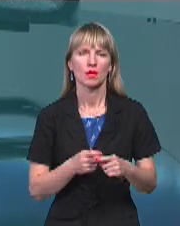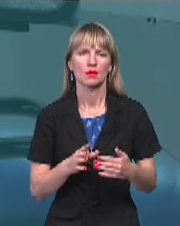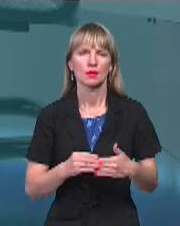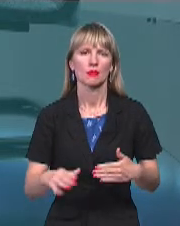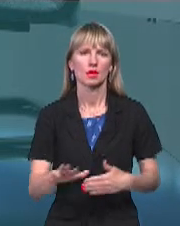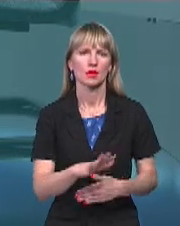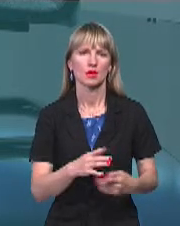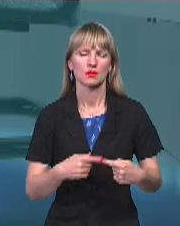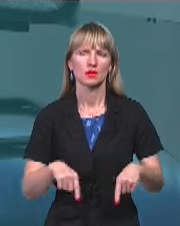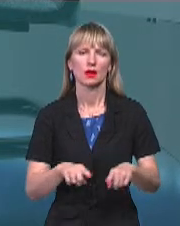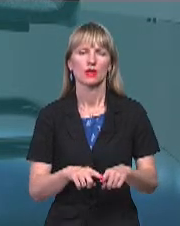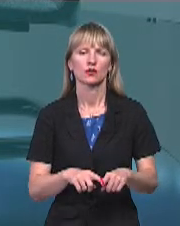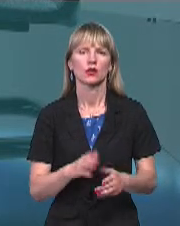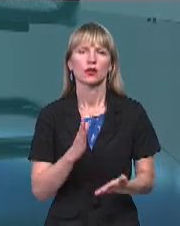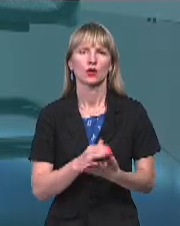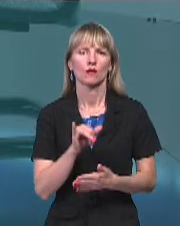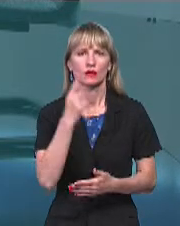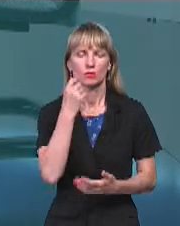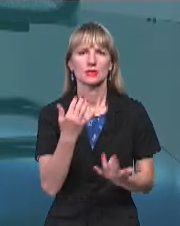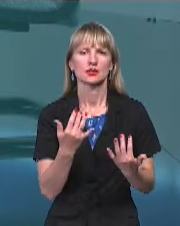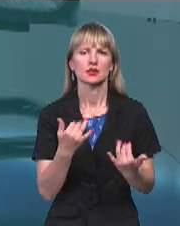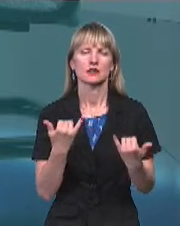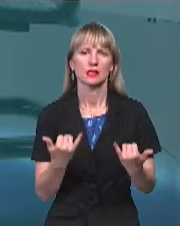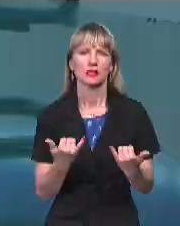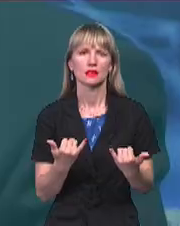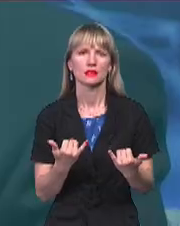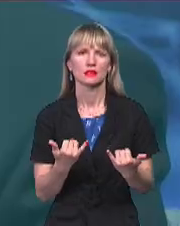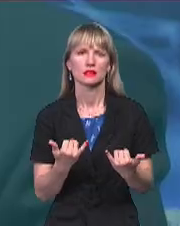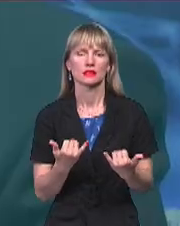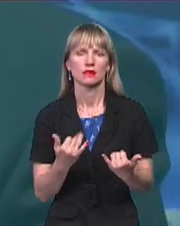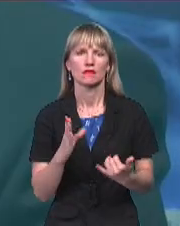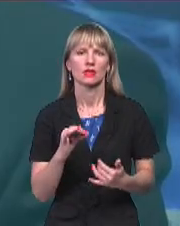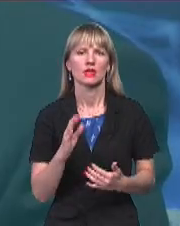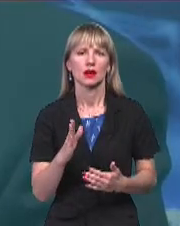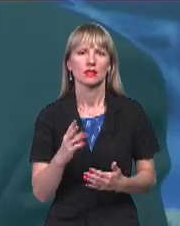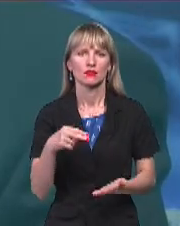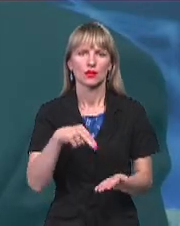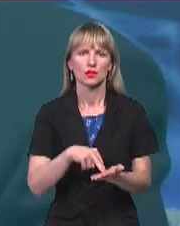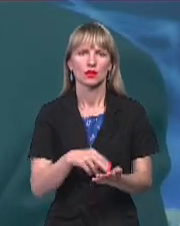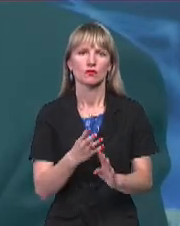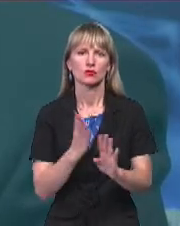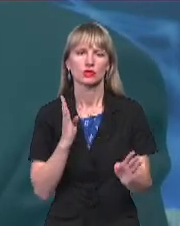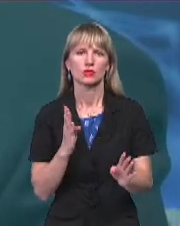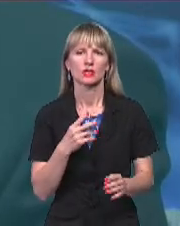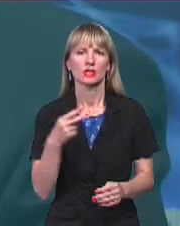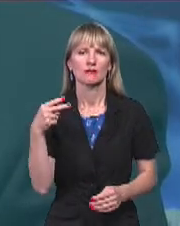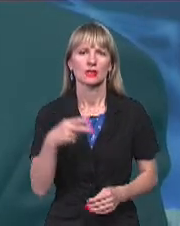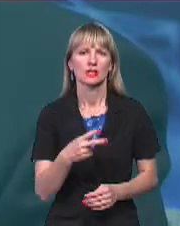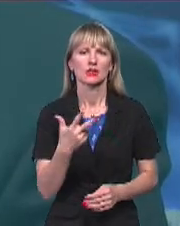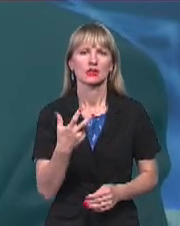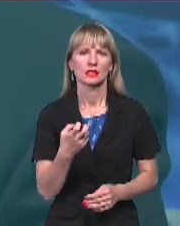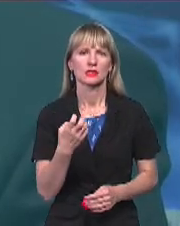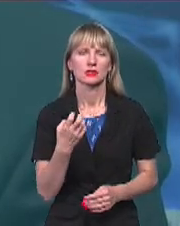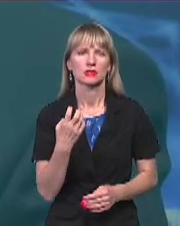ділянок. А чи є у вас інформація, скільки наразі стоїть ветеранів АТО ООС в черзі на отримання цієї ділянки? Ну, я ж сказав,